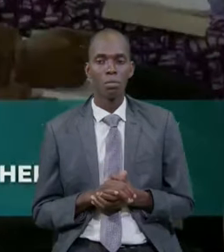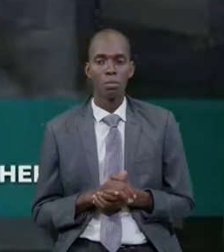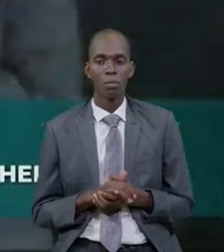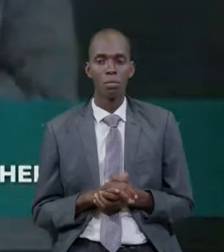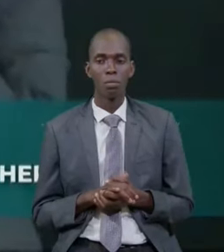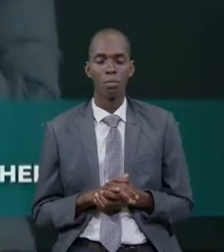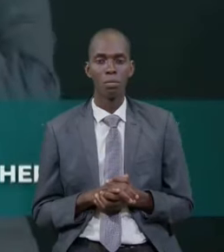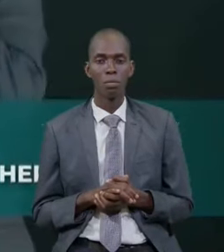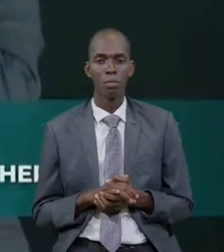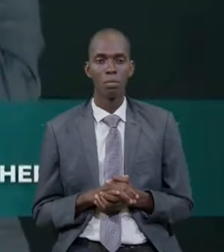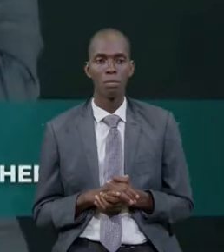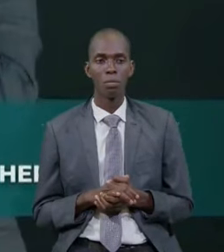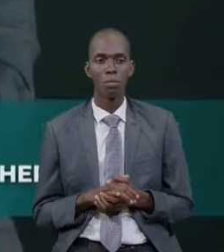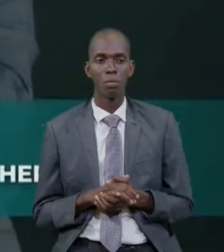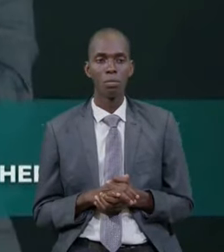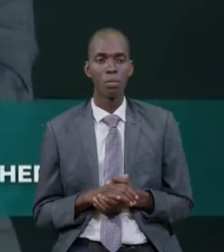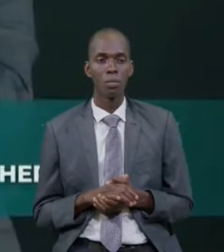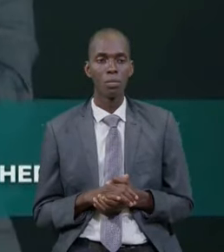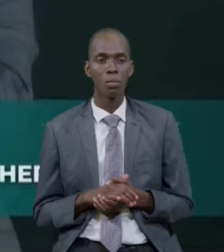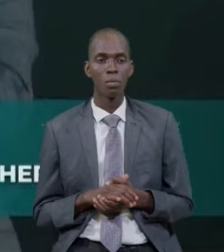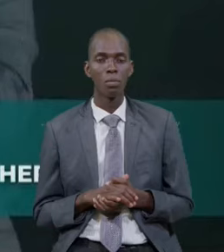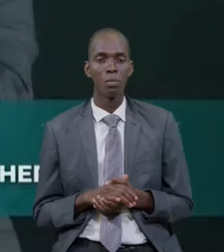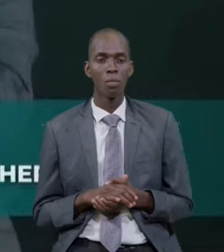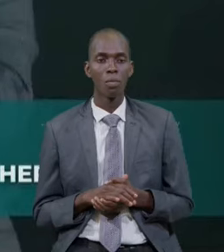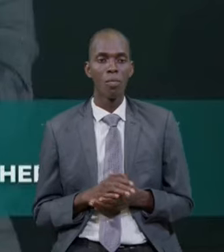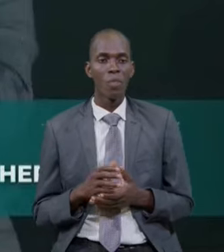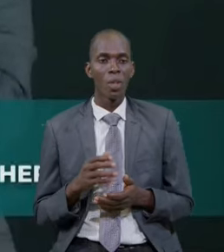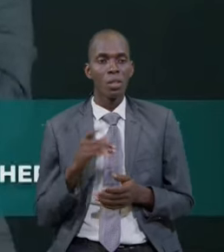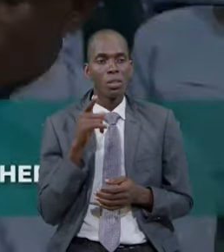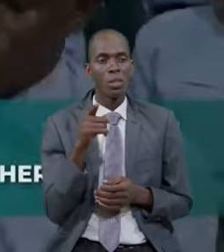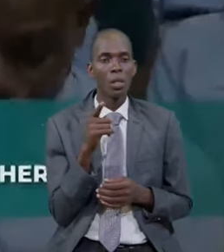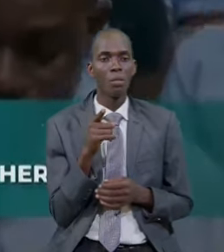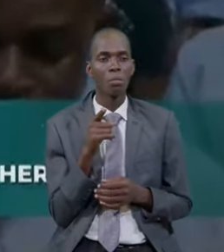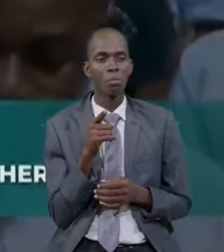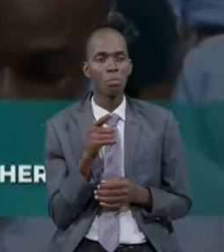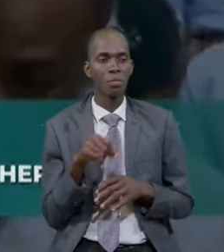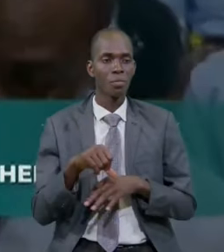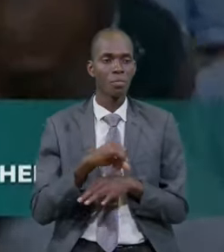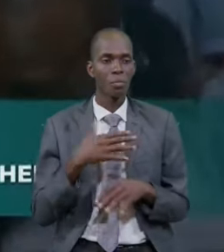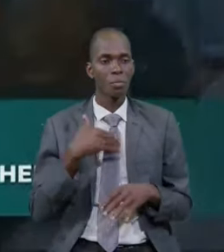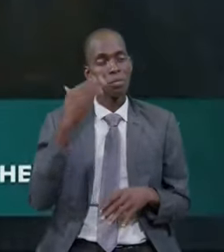Tu oins d'huile ma tête et ma coupe